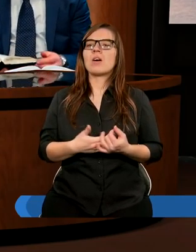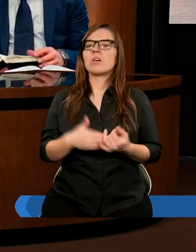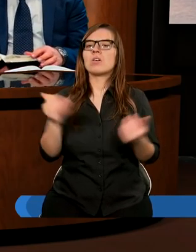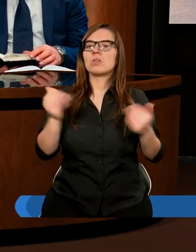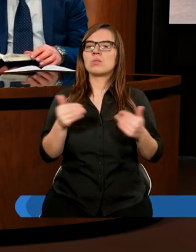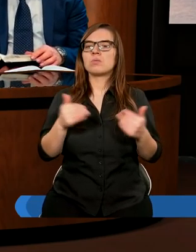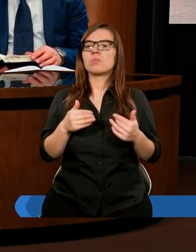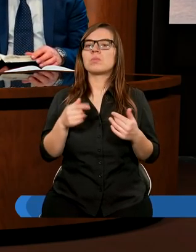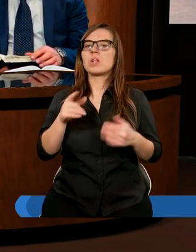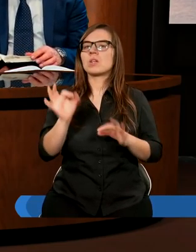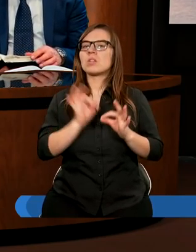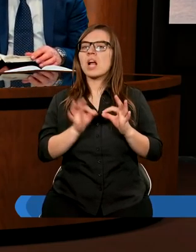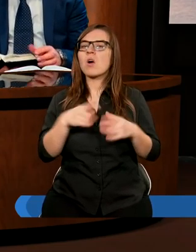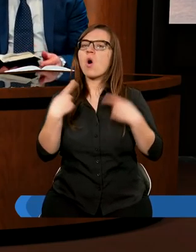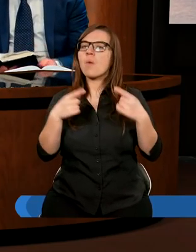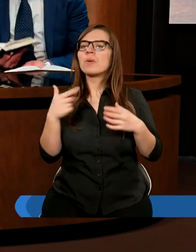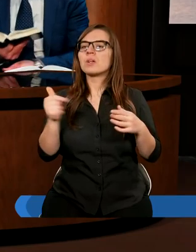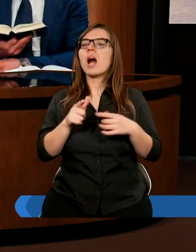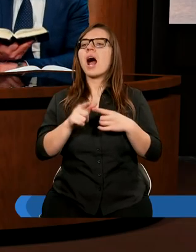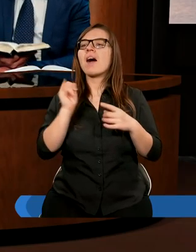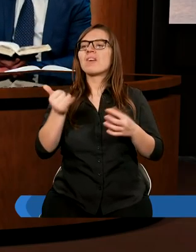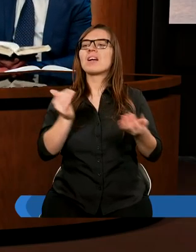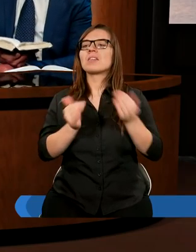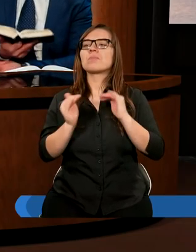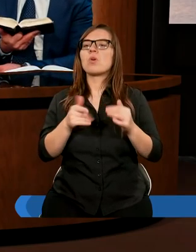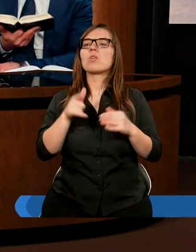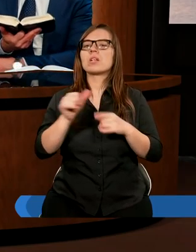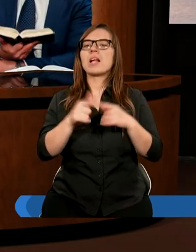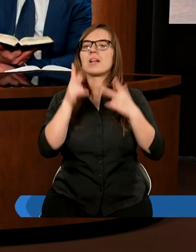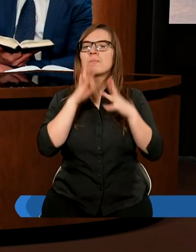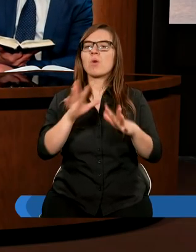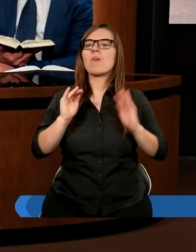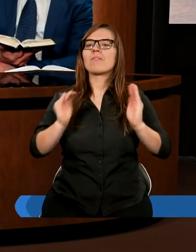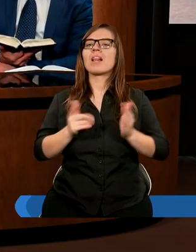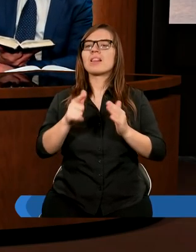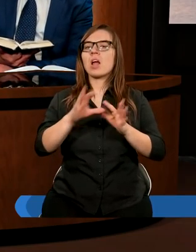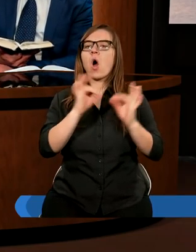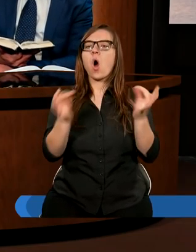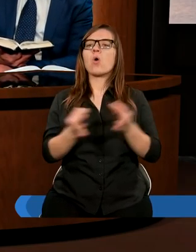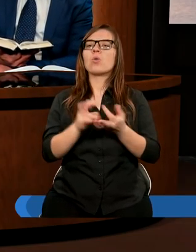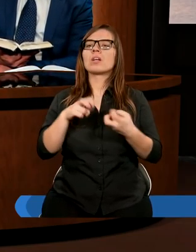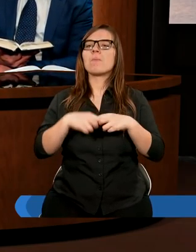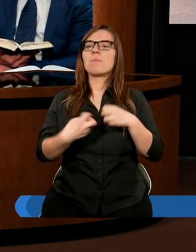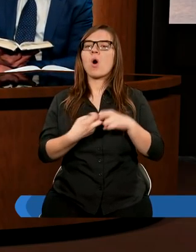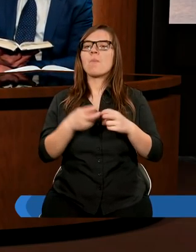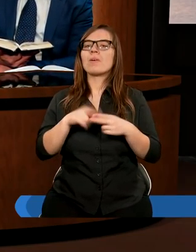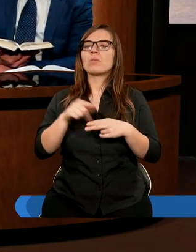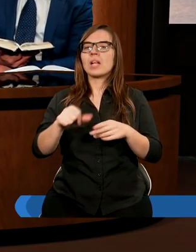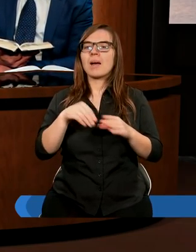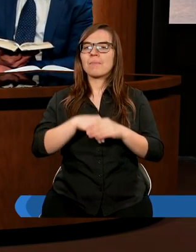Może nie musimy jej szczegółowo opowiadać, ale w jaki sposób jest tam właśnie pokazany ten ogólny problem, o którym wspomniałem?